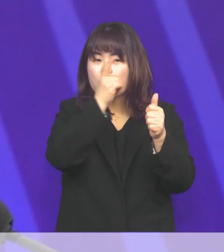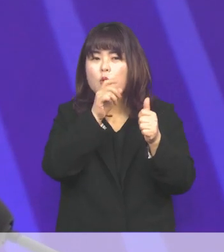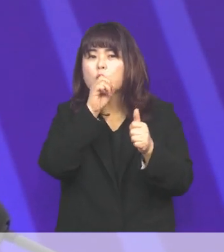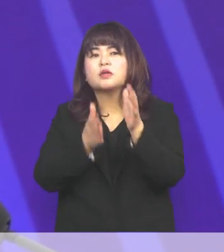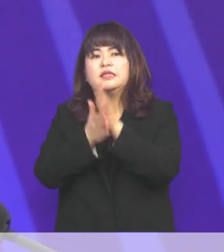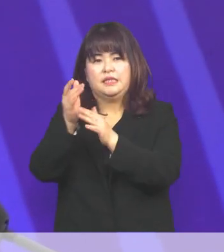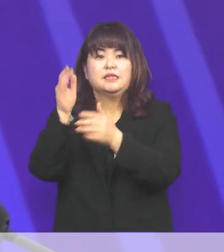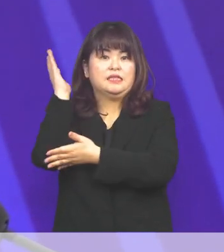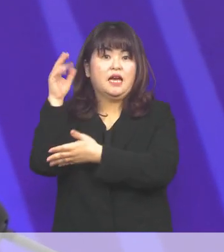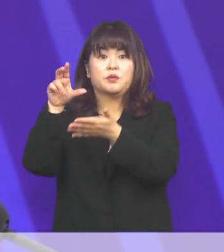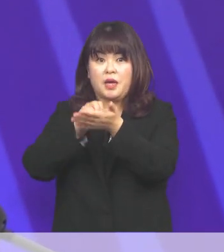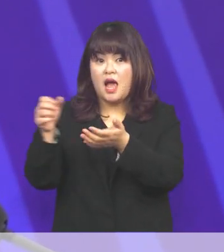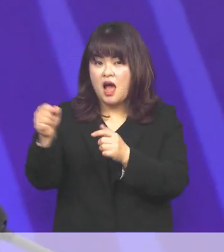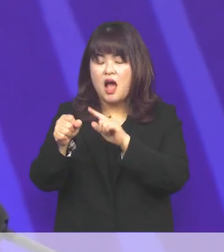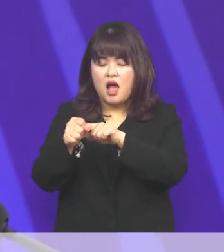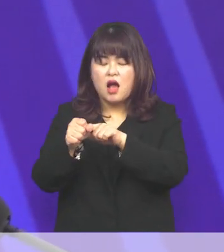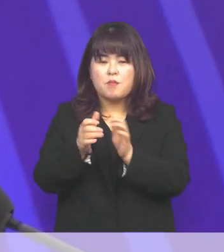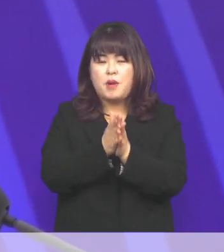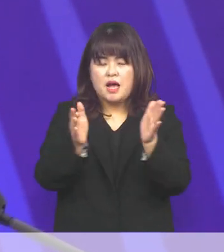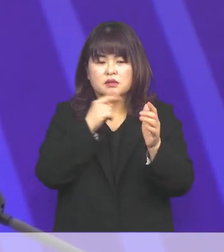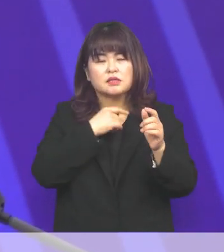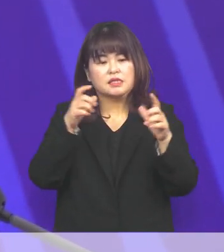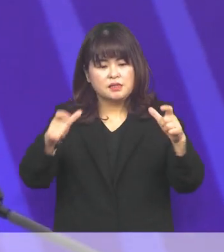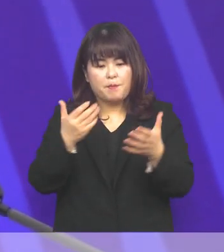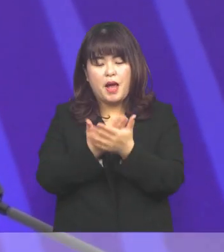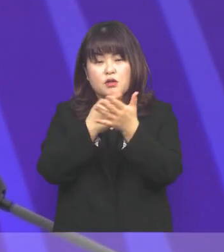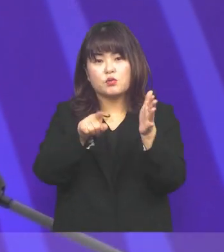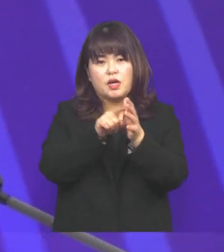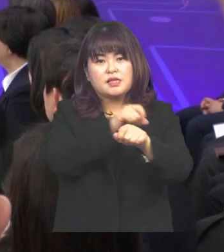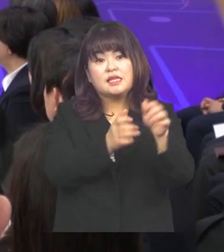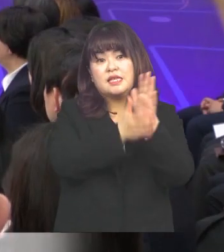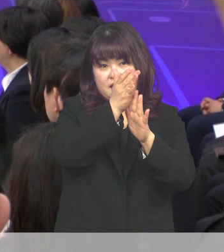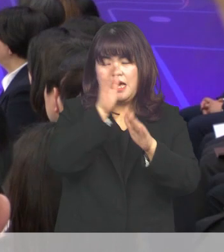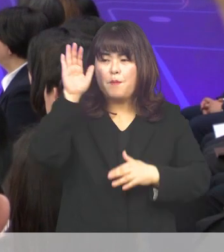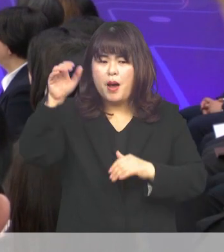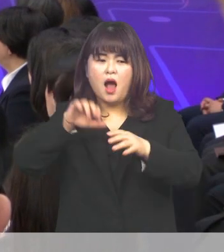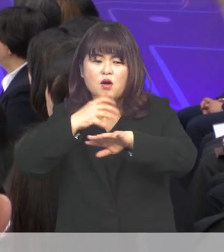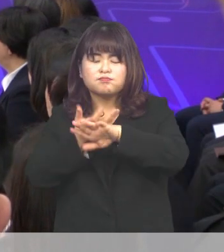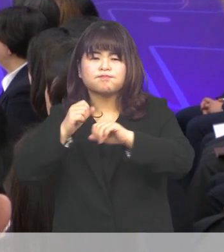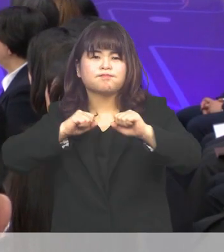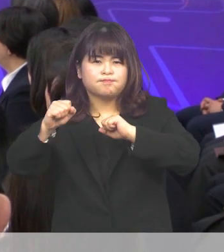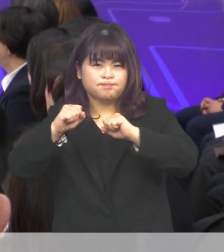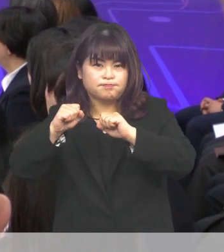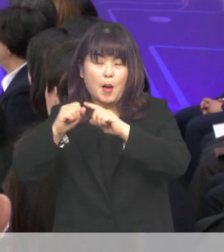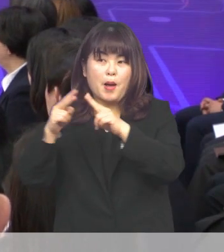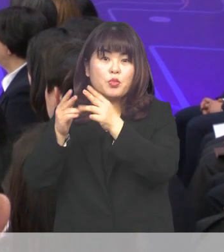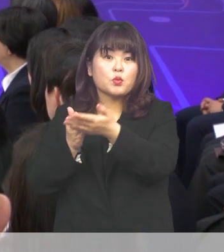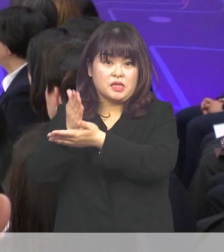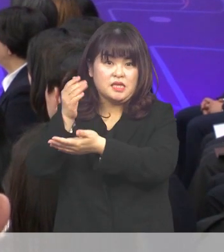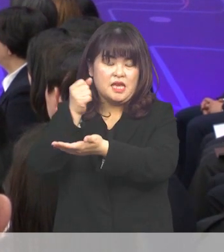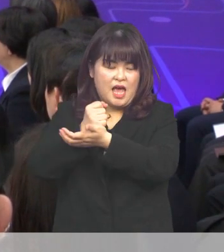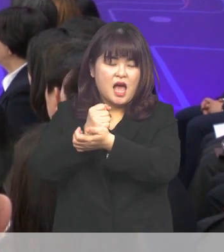열린 이번 민생토론회는 대한민국 지역발전을 선도하는 특예시, 역동적 미래성장엔진 스마트 반도체 도시,